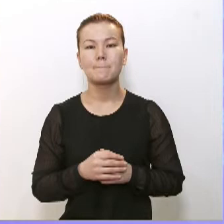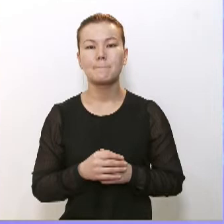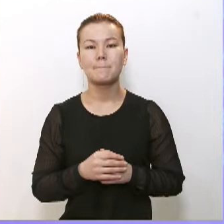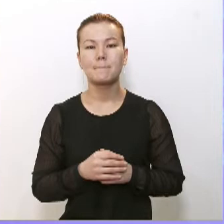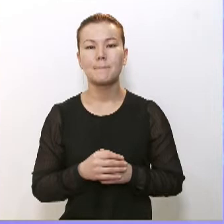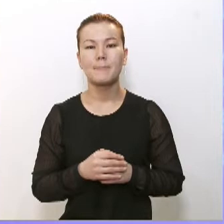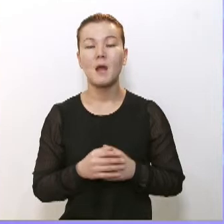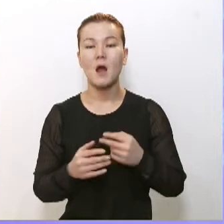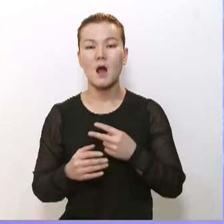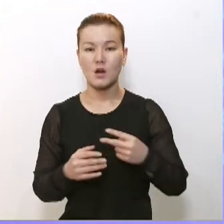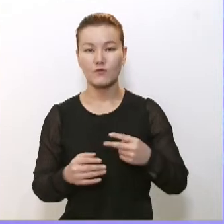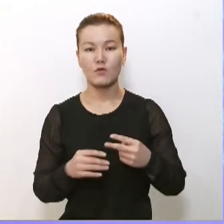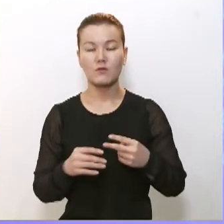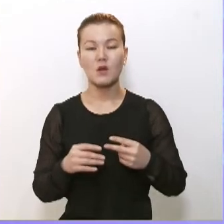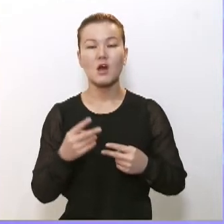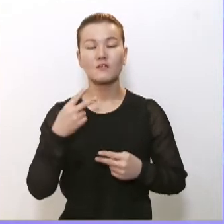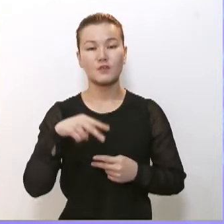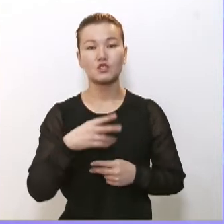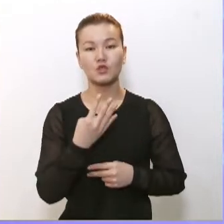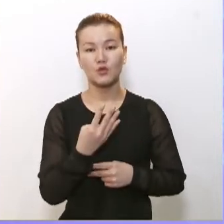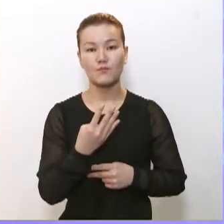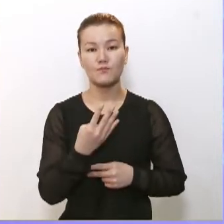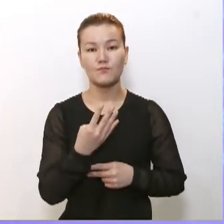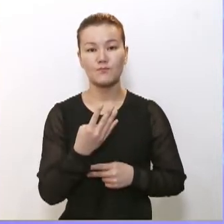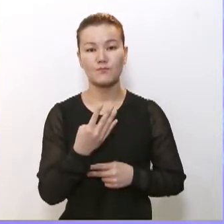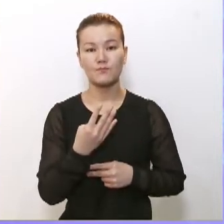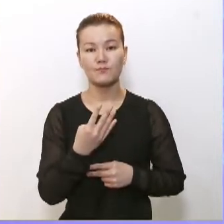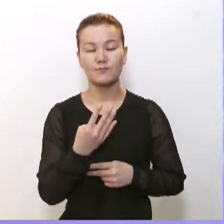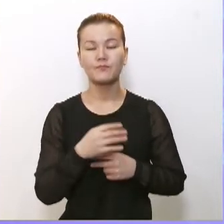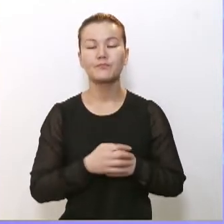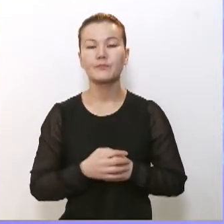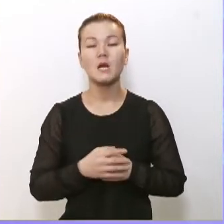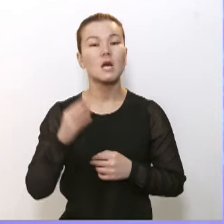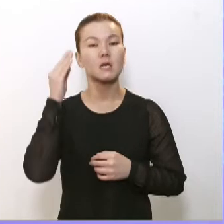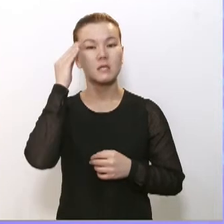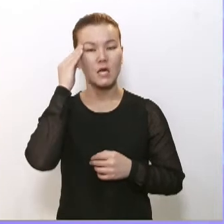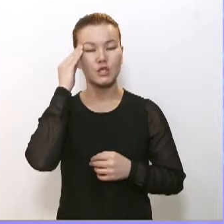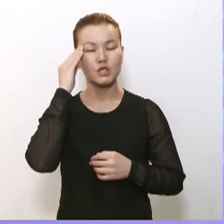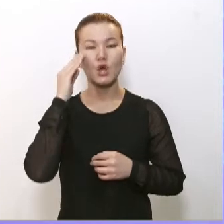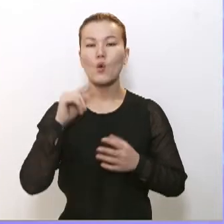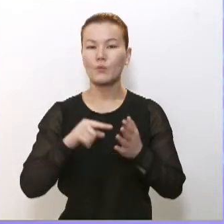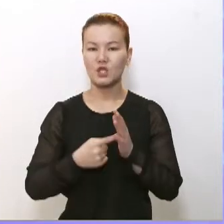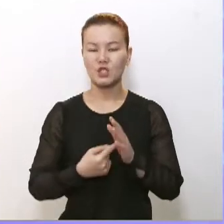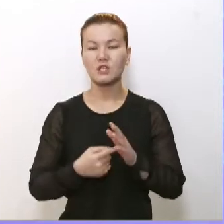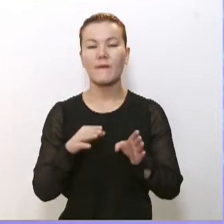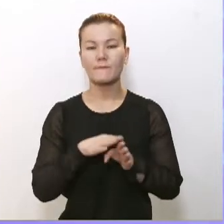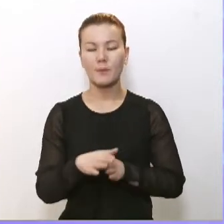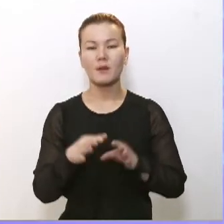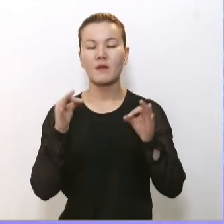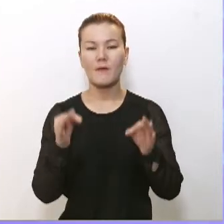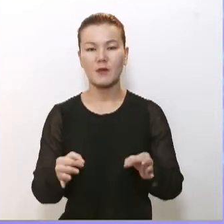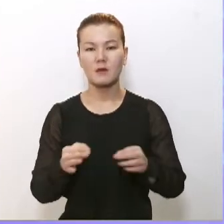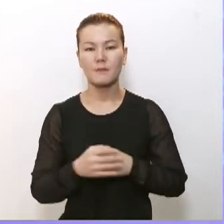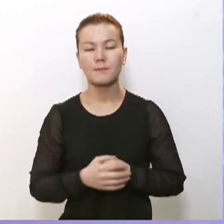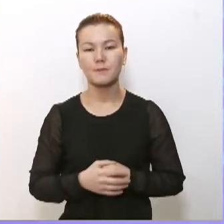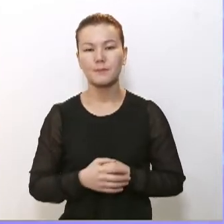равно 24 значит умножение выполнено верно